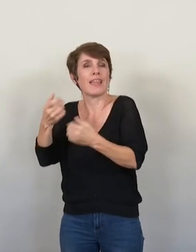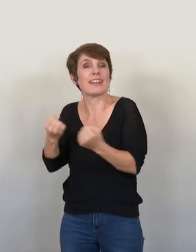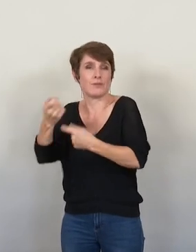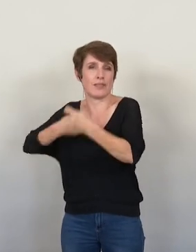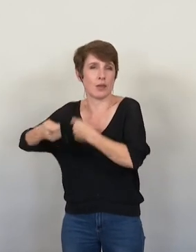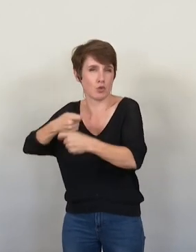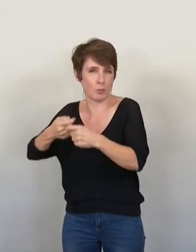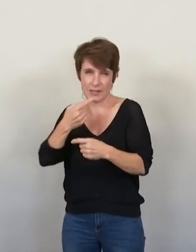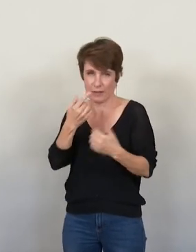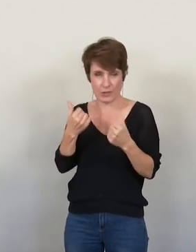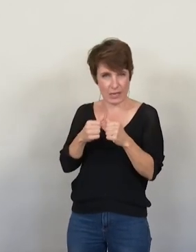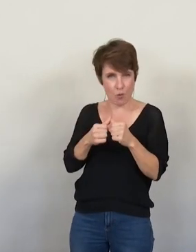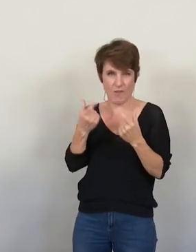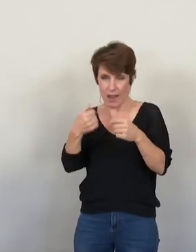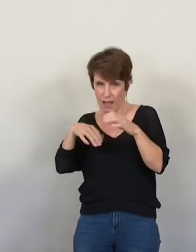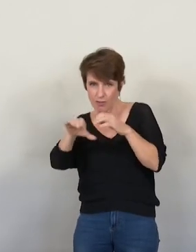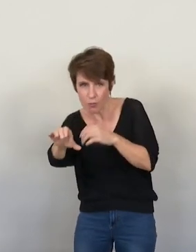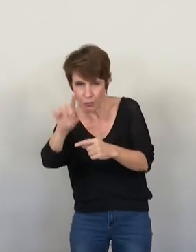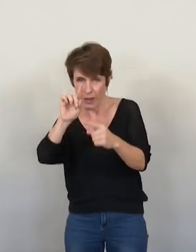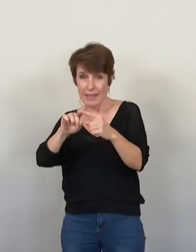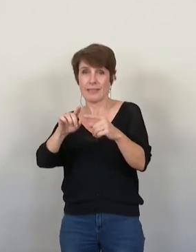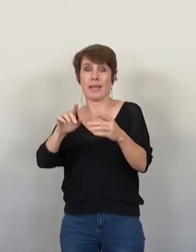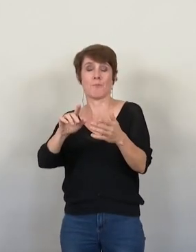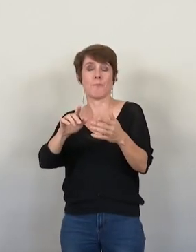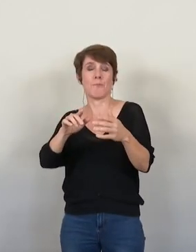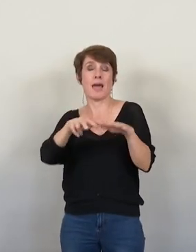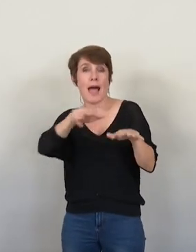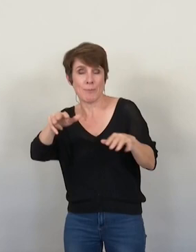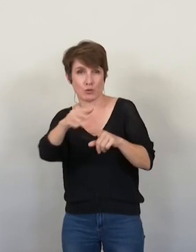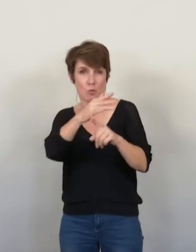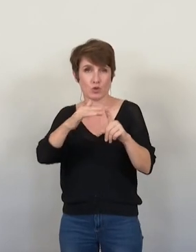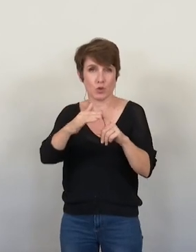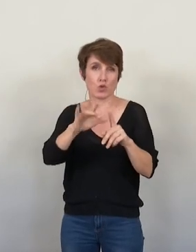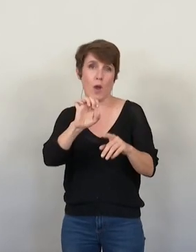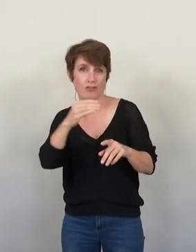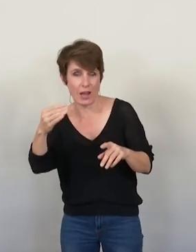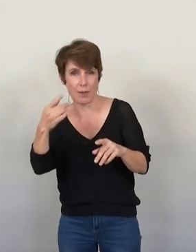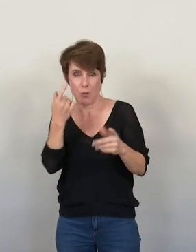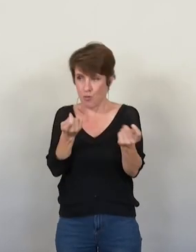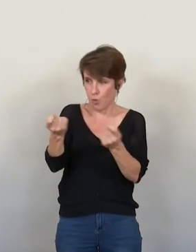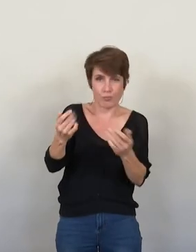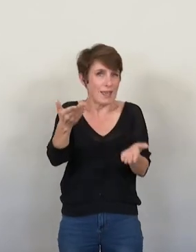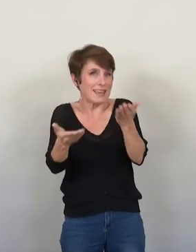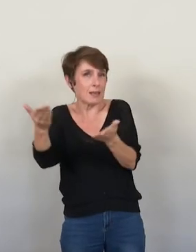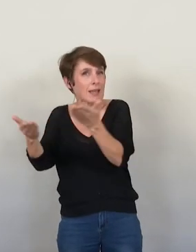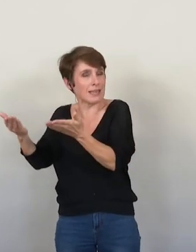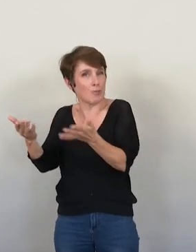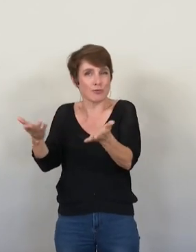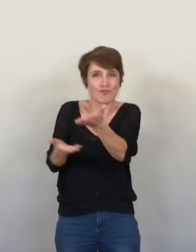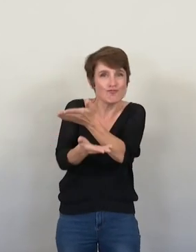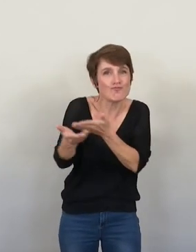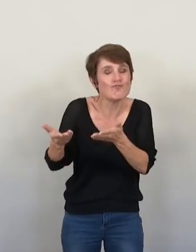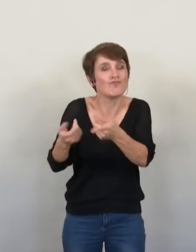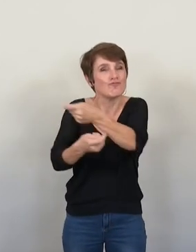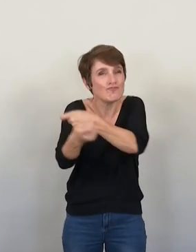fonds propres dans le logement social pour réguler les déficits d'opération c'est assez facile à comprendre qui finance